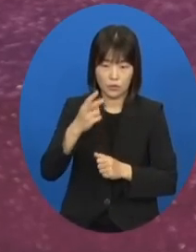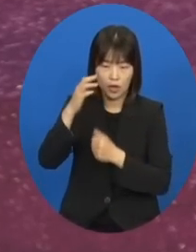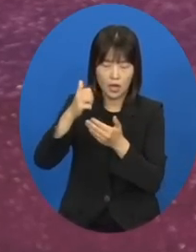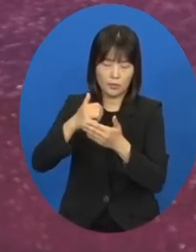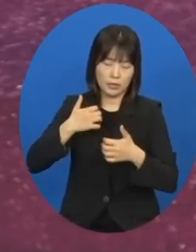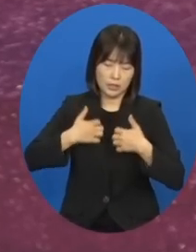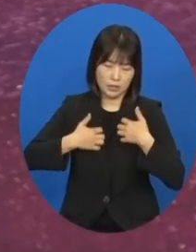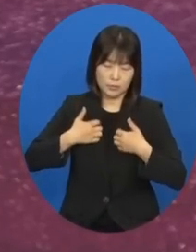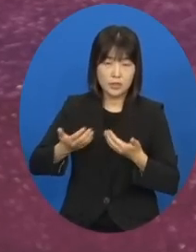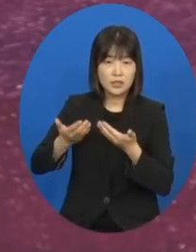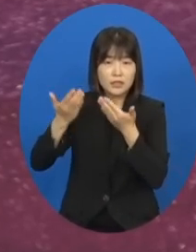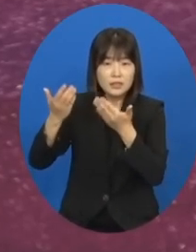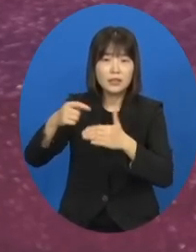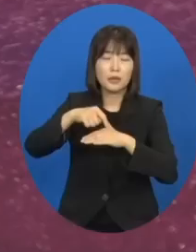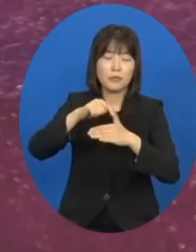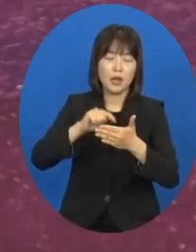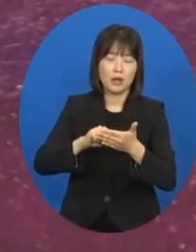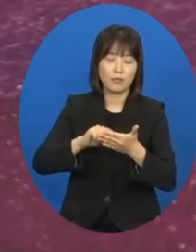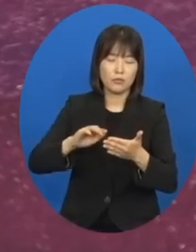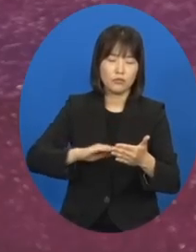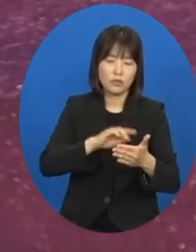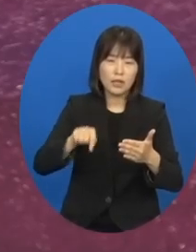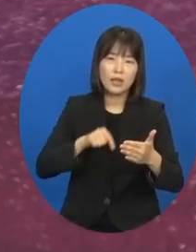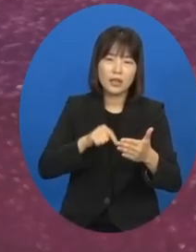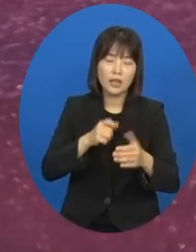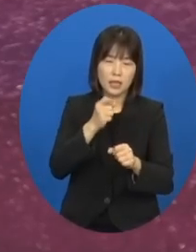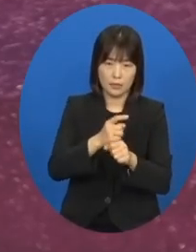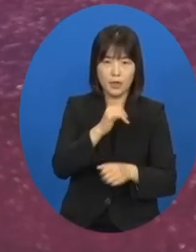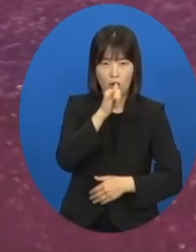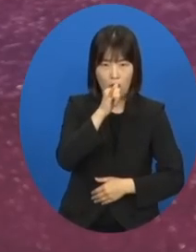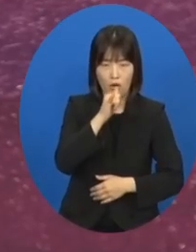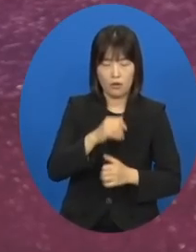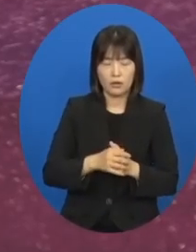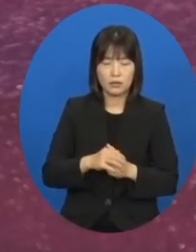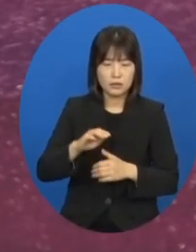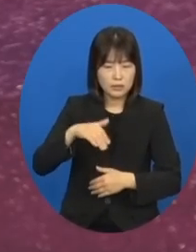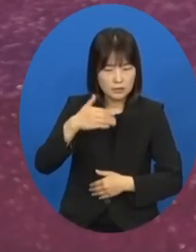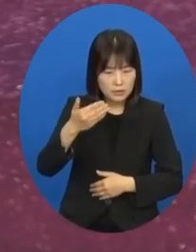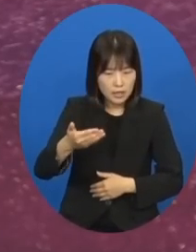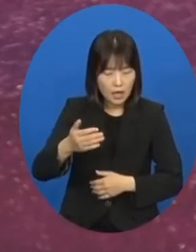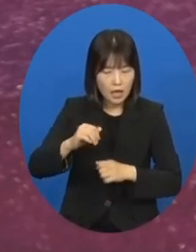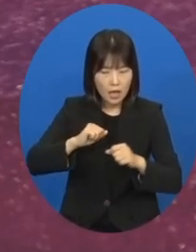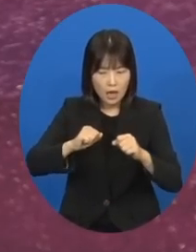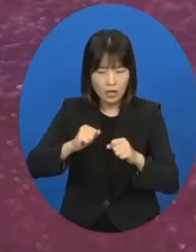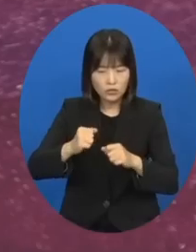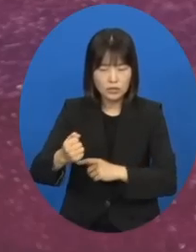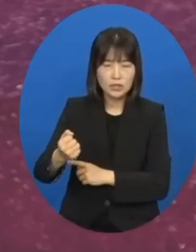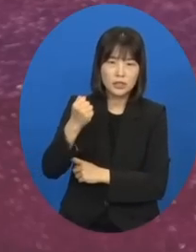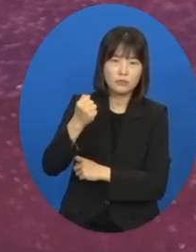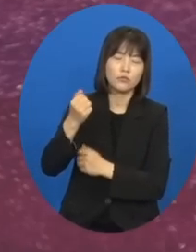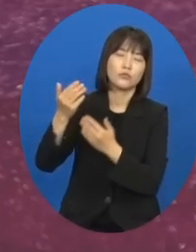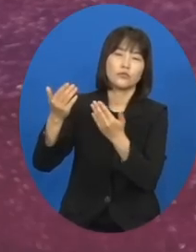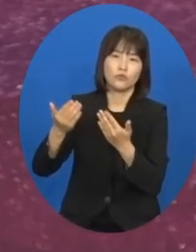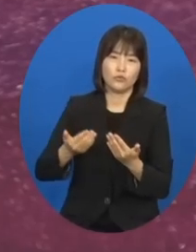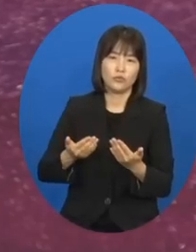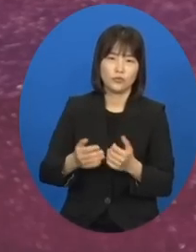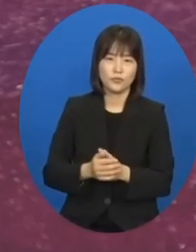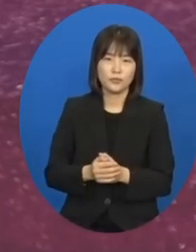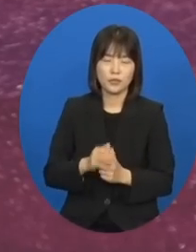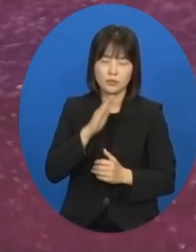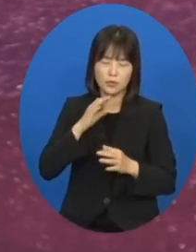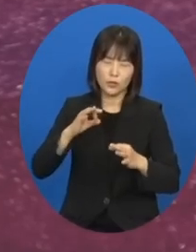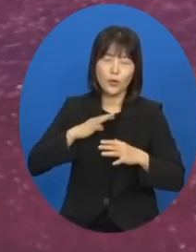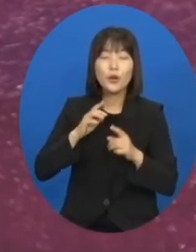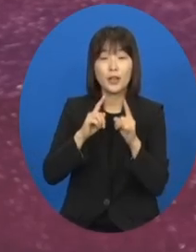기쁘시게 할 그 마음이 우리 안에 이미 있어요 그 다음에 그것을 행할 수 있는 힘도 주신다는 것이죠